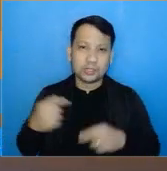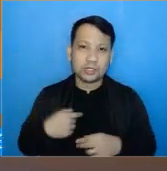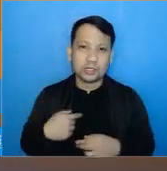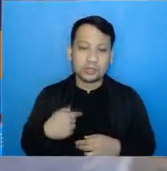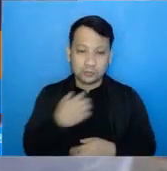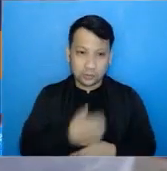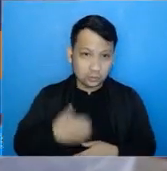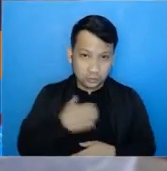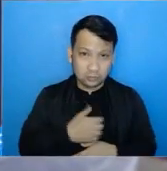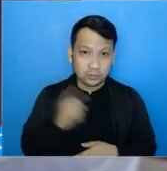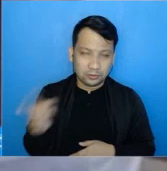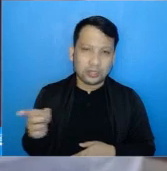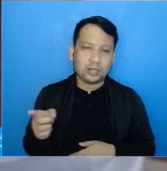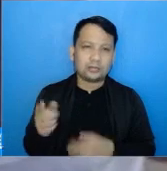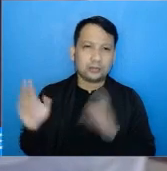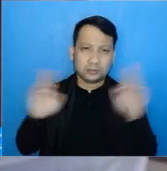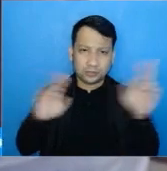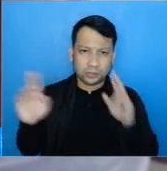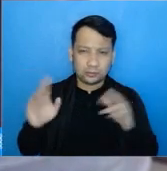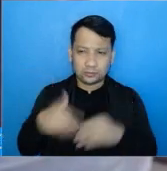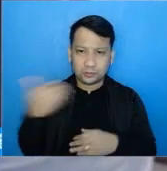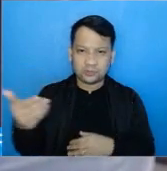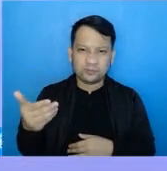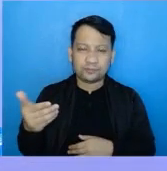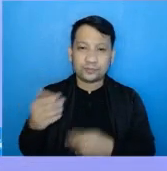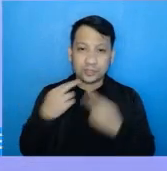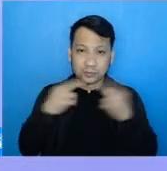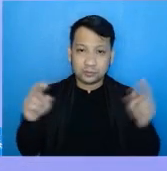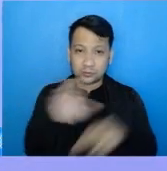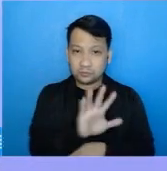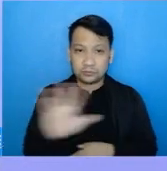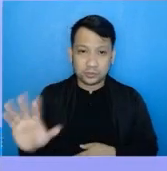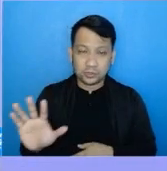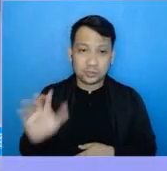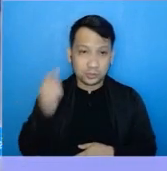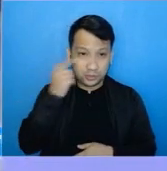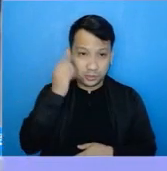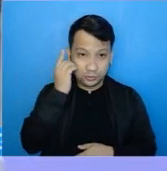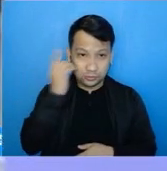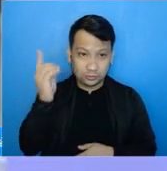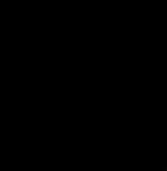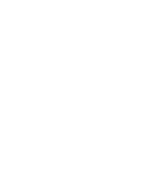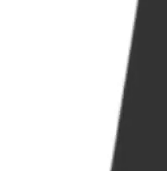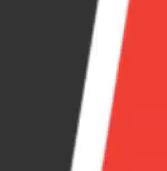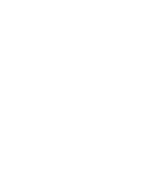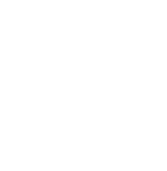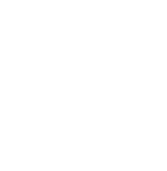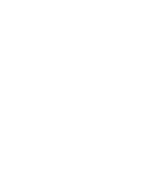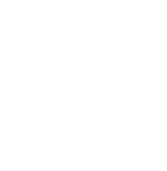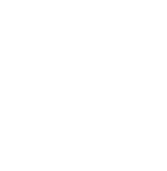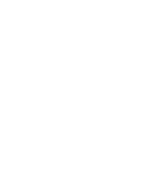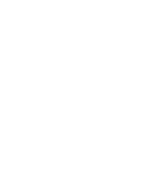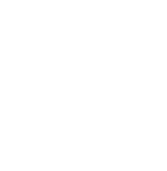sa kanya. Nagbabalita mula sa Frontline, Gary De Leon, News 5.